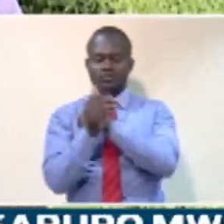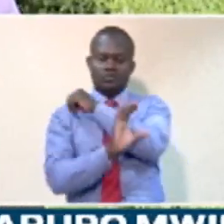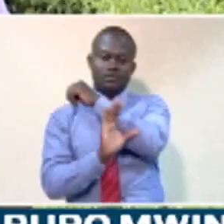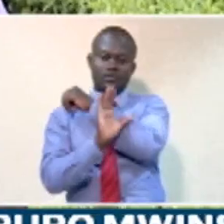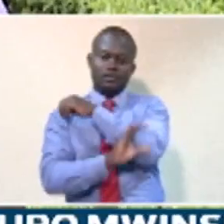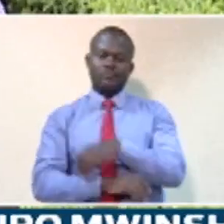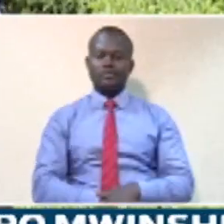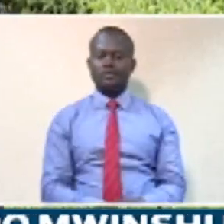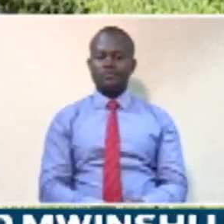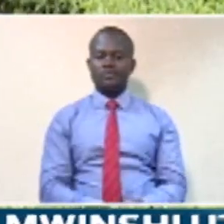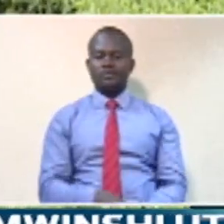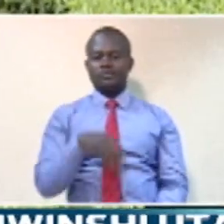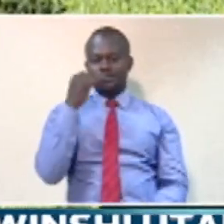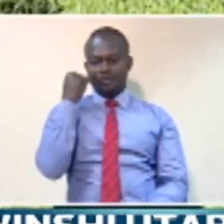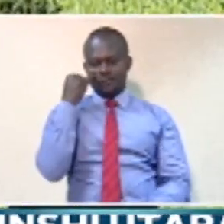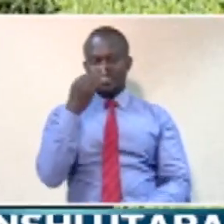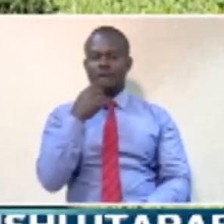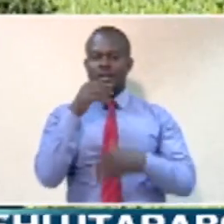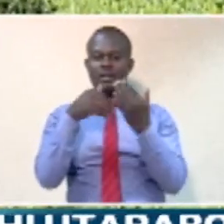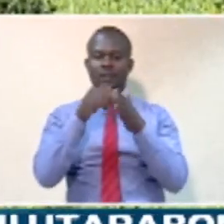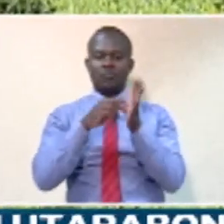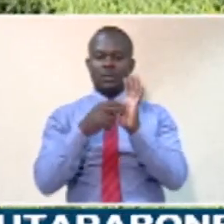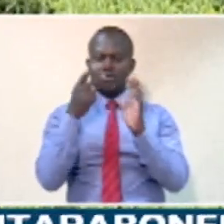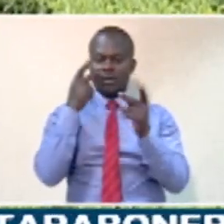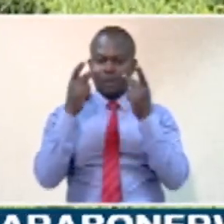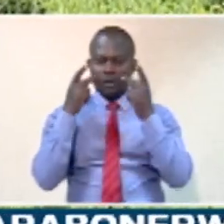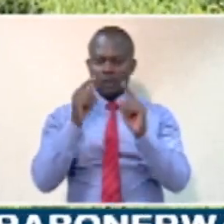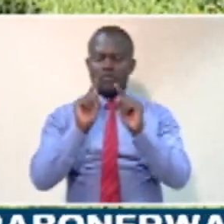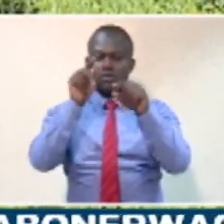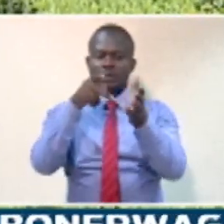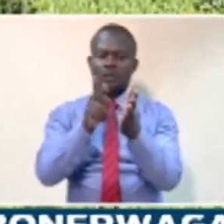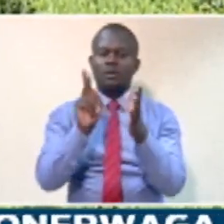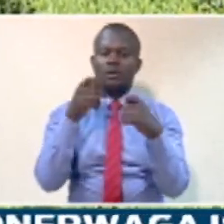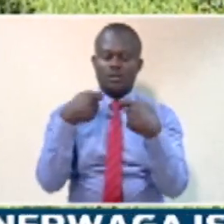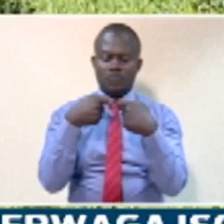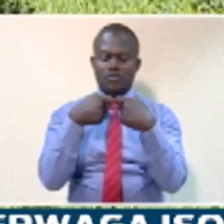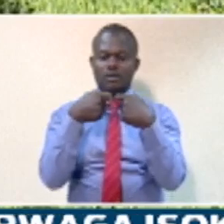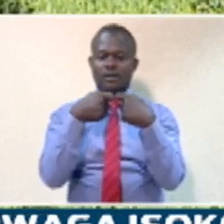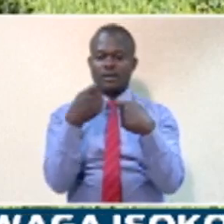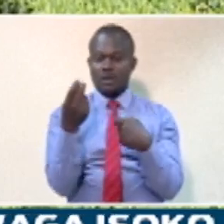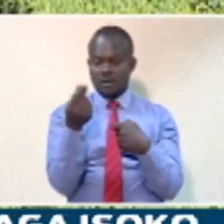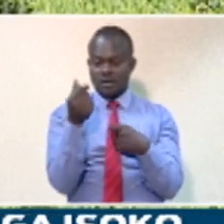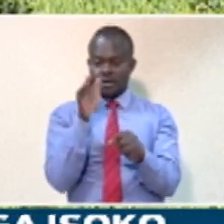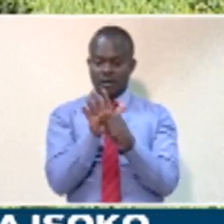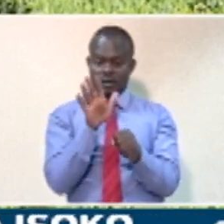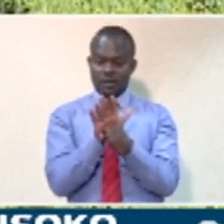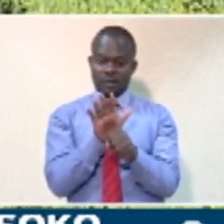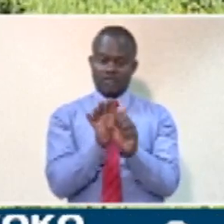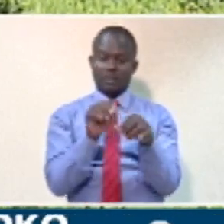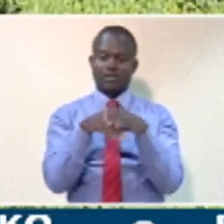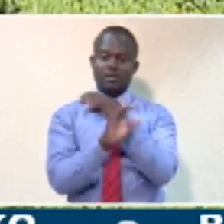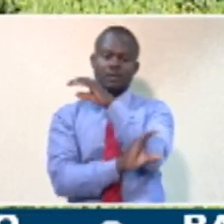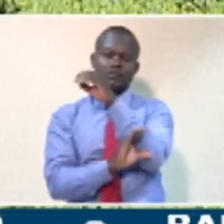Nimba habaga hari nka proje ugasanga mugiye kugura ibyuma by'amafaranga menshi asigara mu